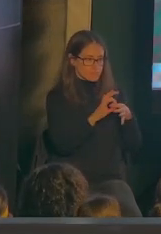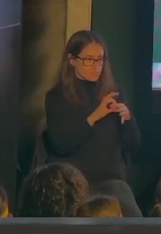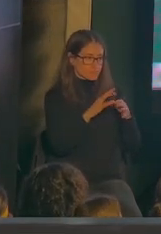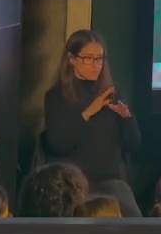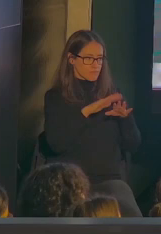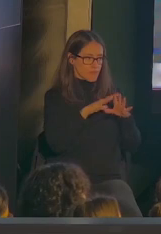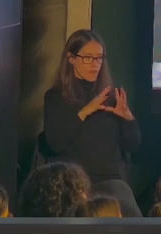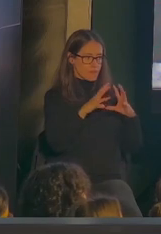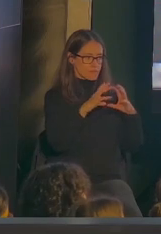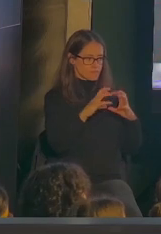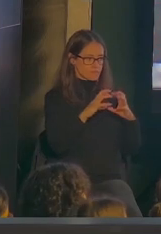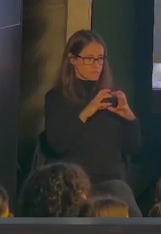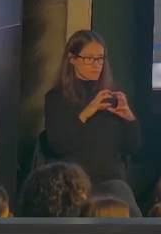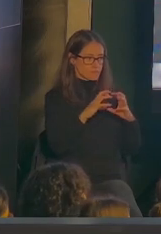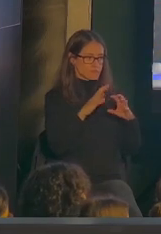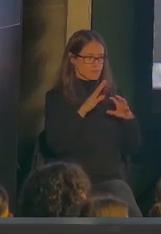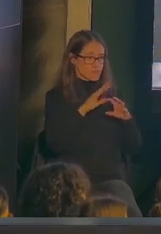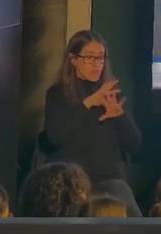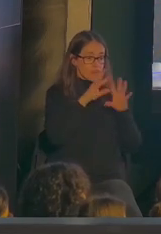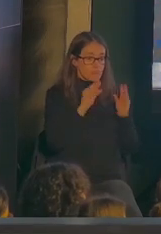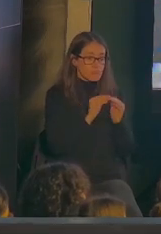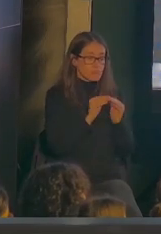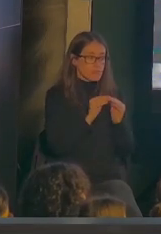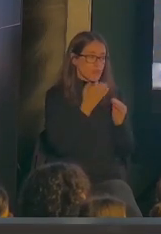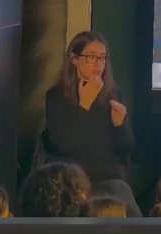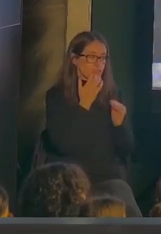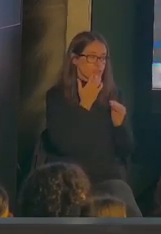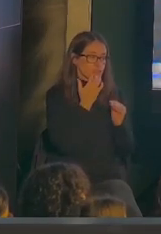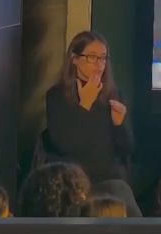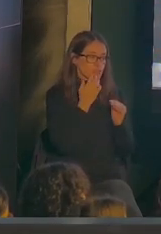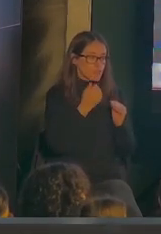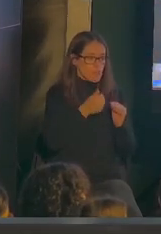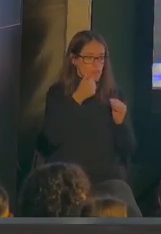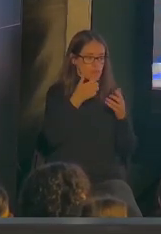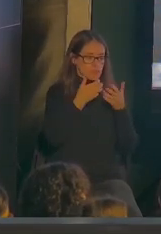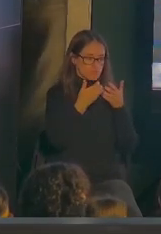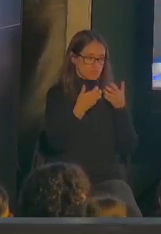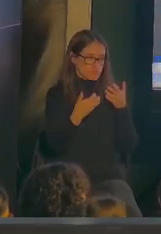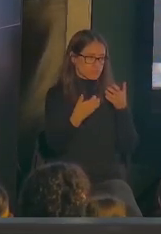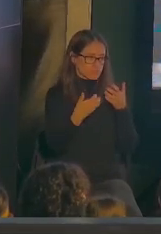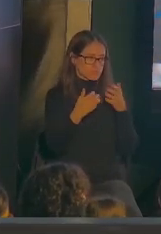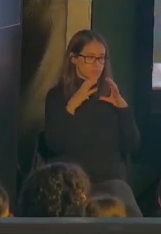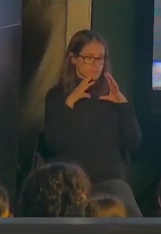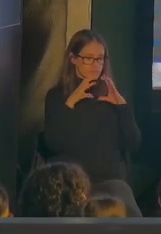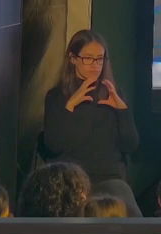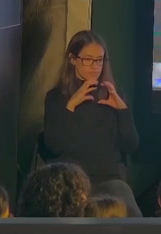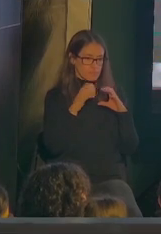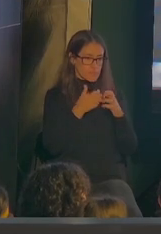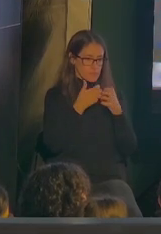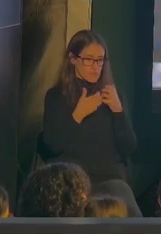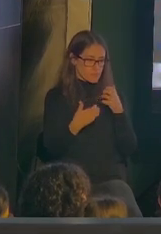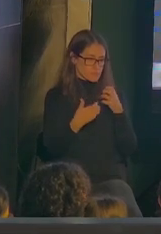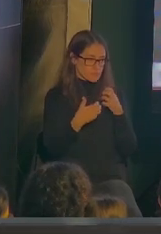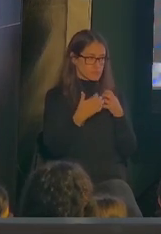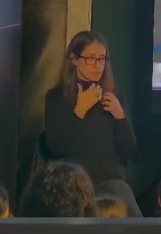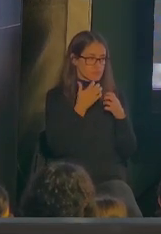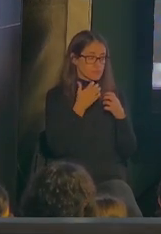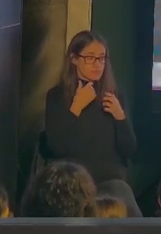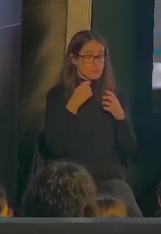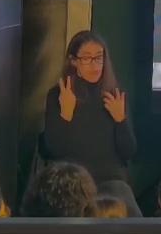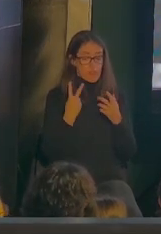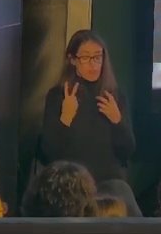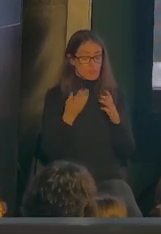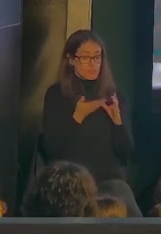doncs, ens dona estabilitat i fa que quan s'infla doncs, aguanti molt millor l'esponjositat. En aquest cas ho hem tret, per